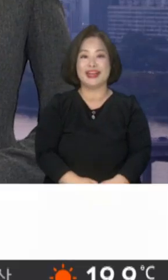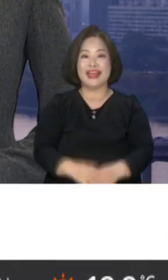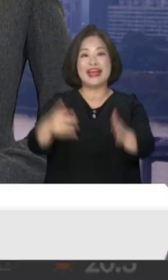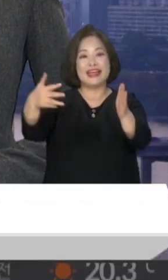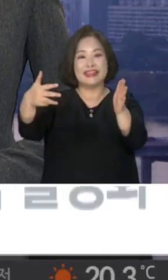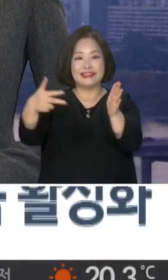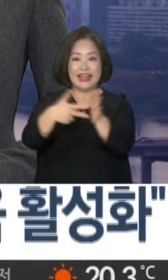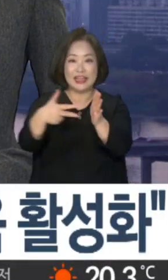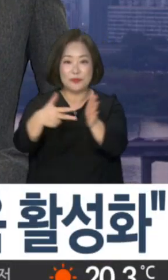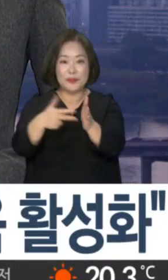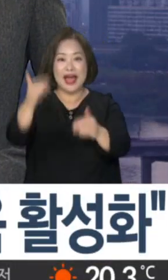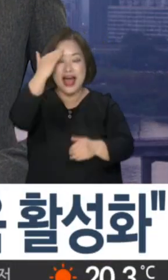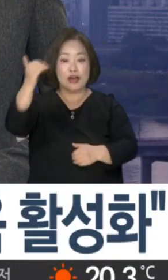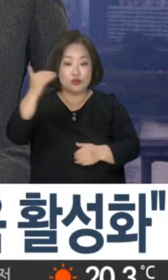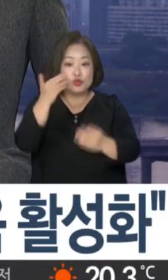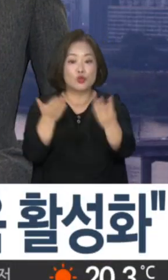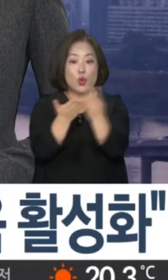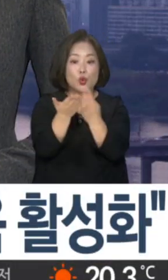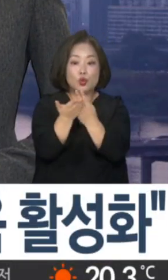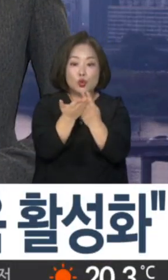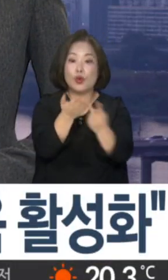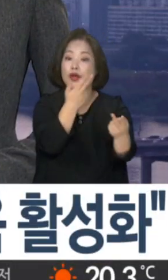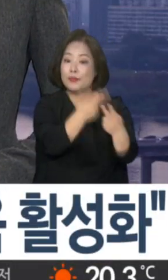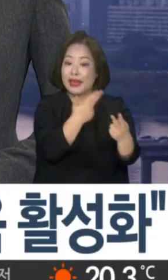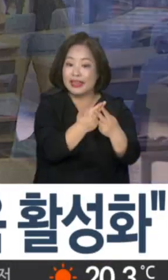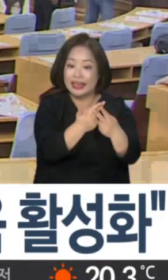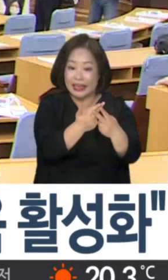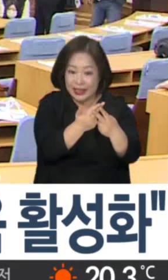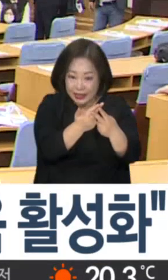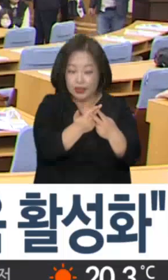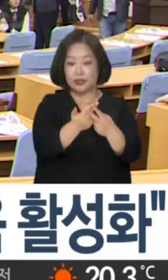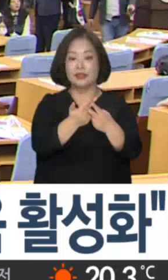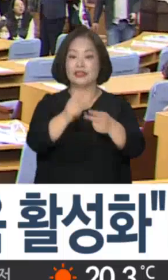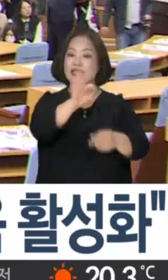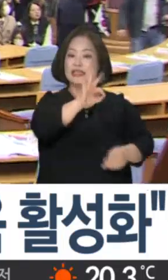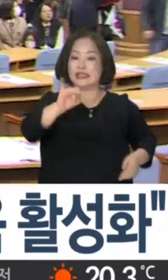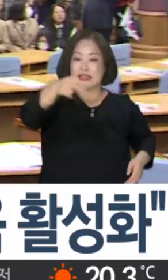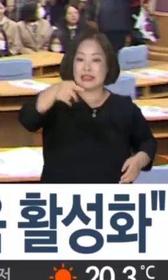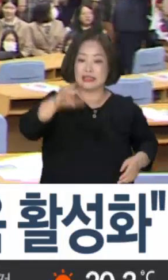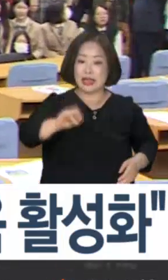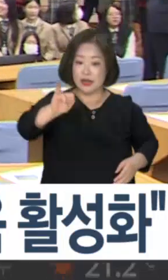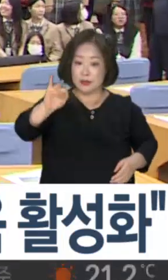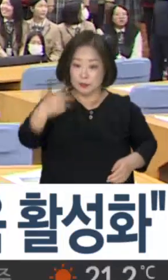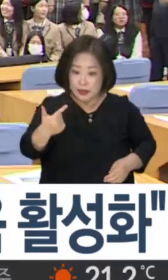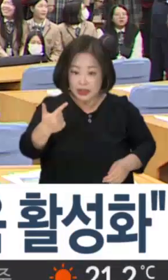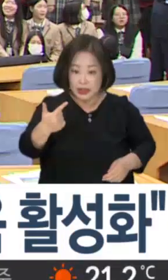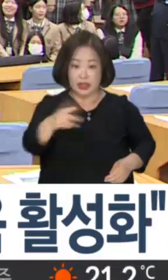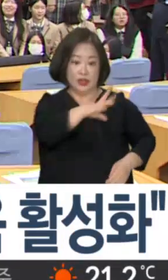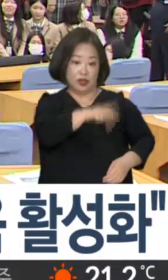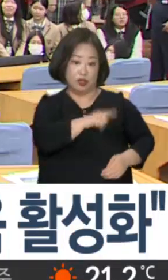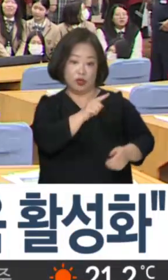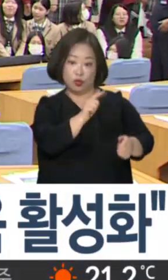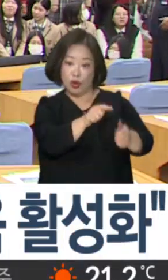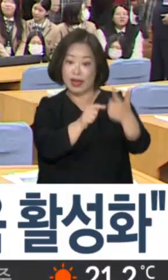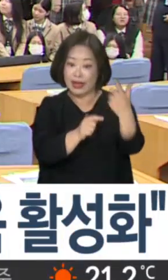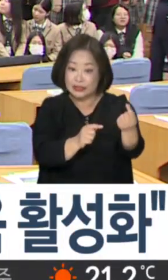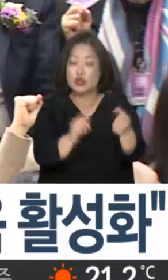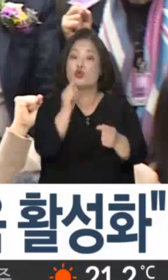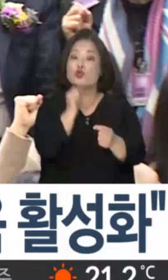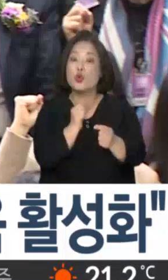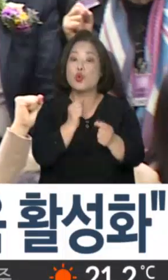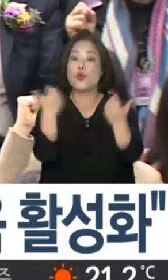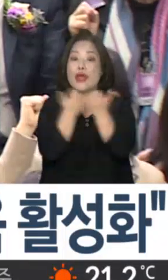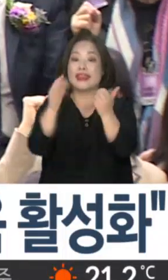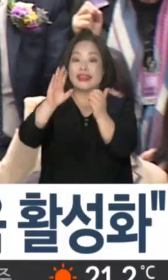사단법인 대한민국 독도 협회는 더불어민주당 이상민 의원과 함께 오늘 국회의원회관 제 1소회의실에서